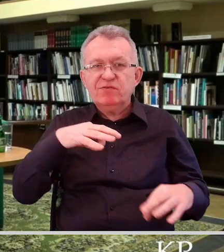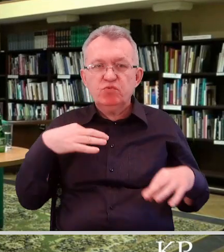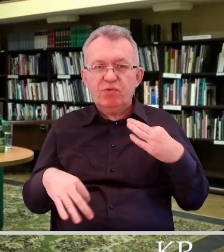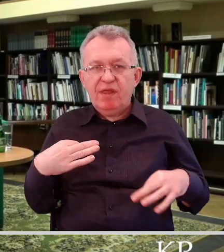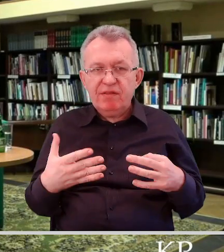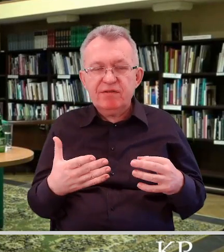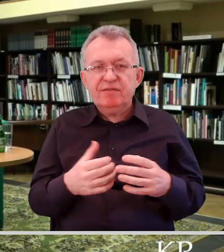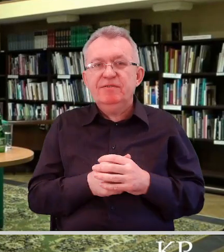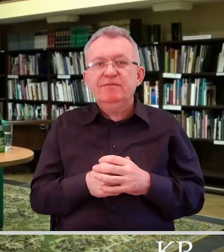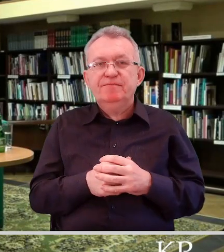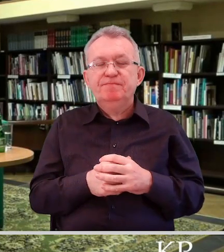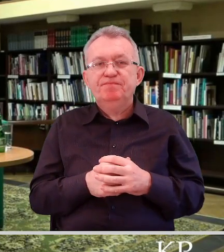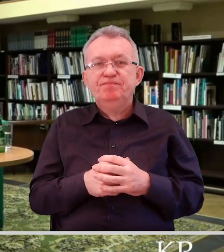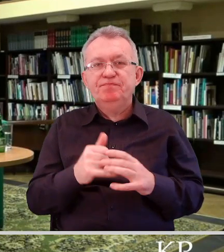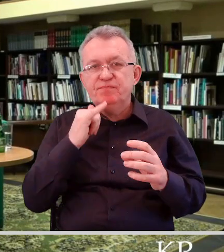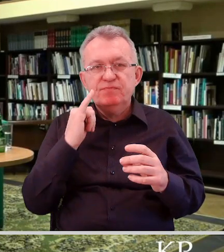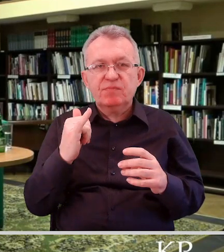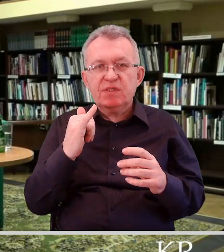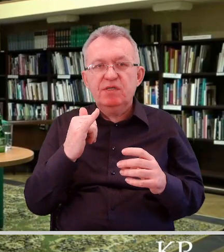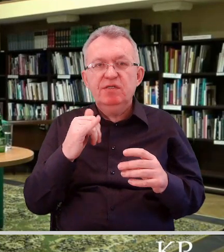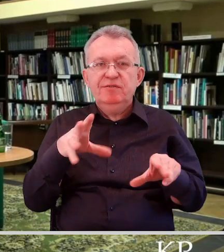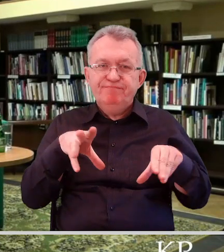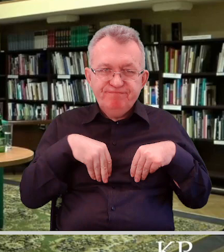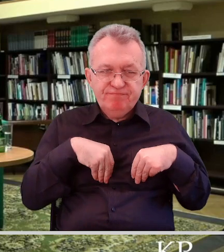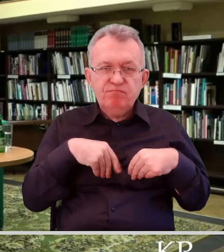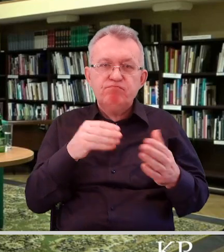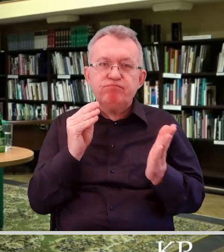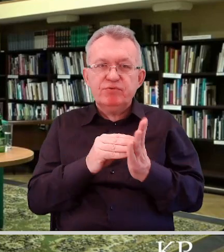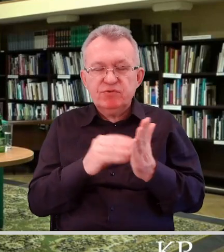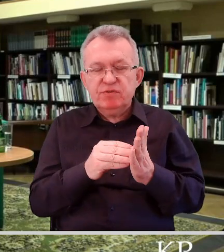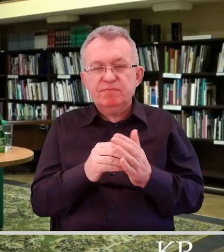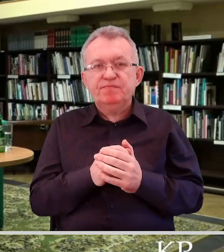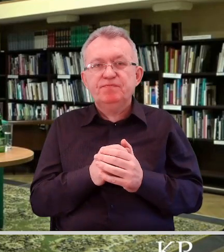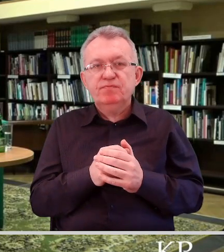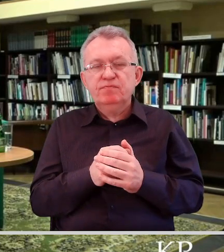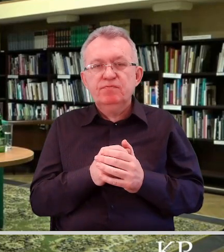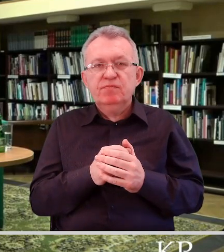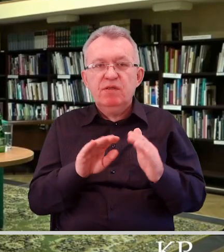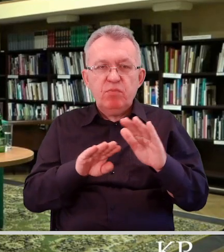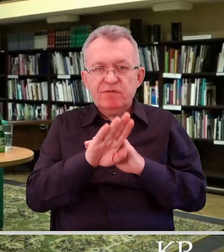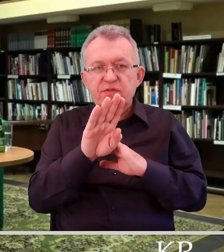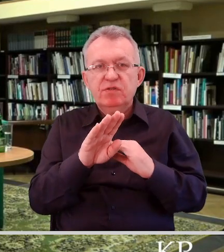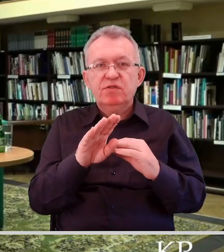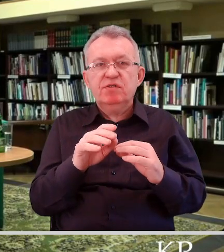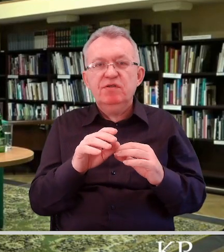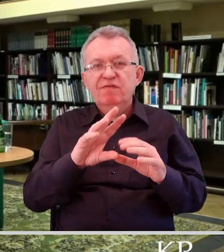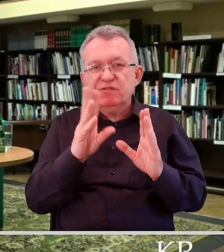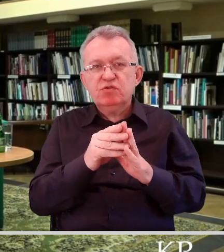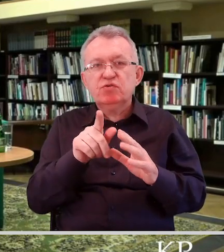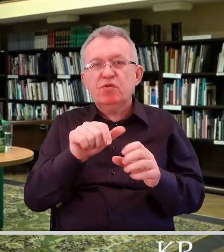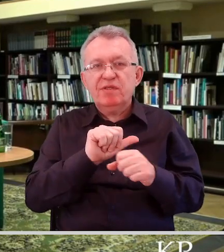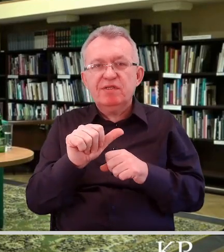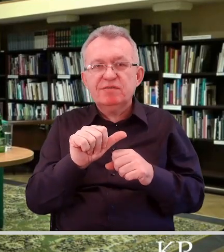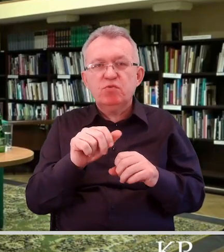sukienek i ulec tej potrzebie prezentowania raczej wszystkiego, co jest